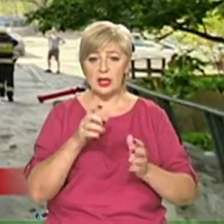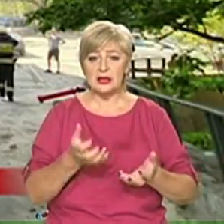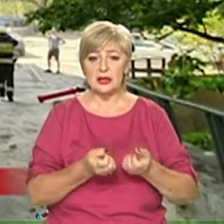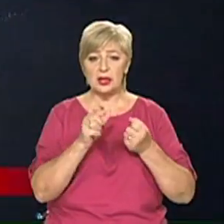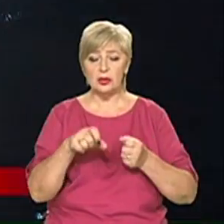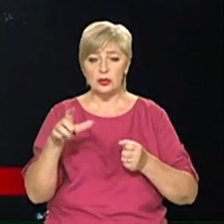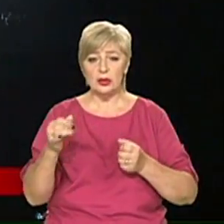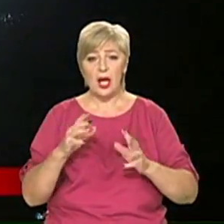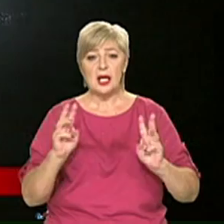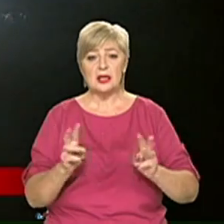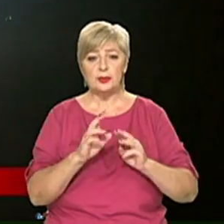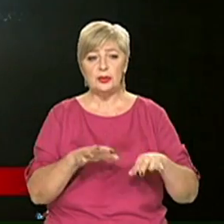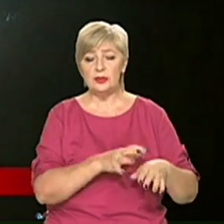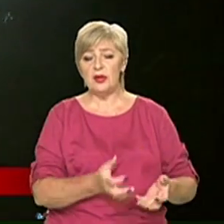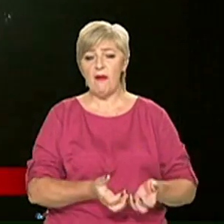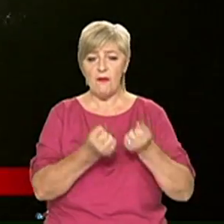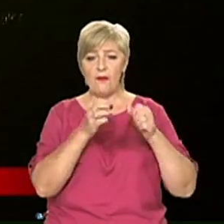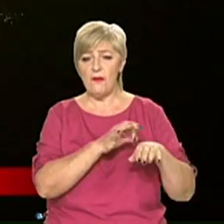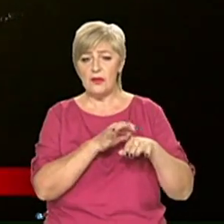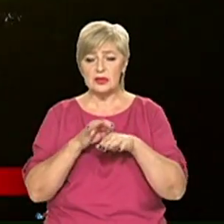рятувальників. Із полум'я вони визволили